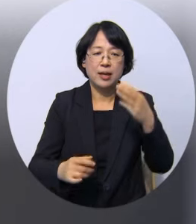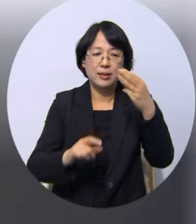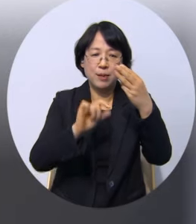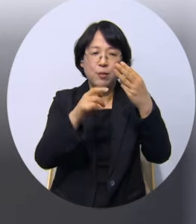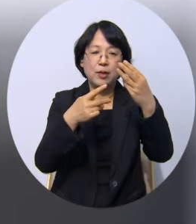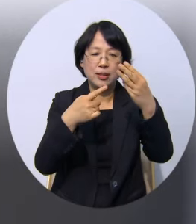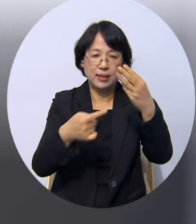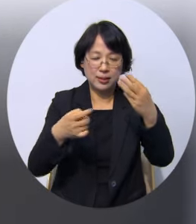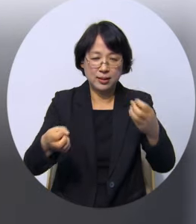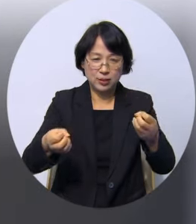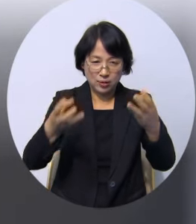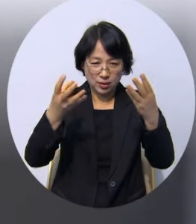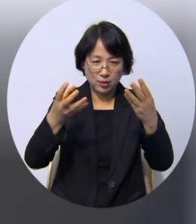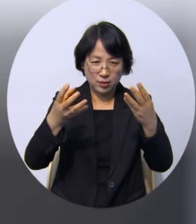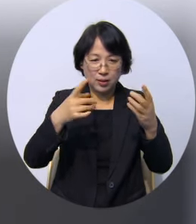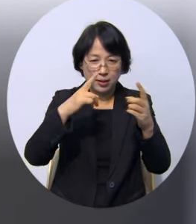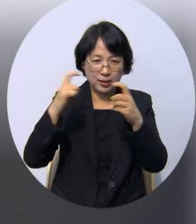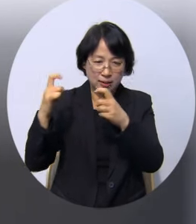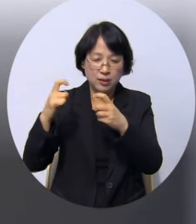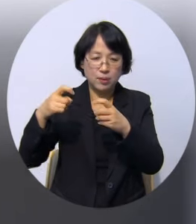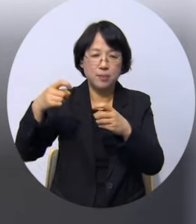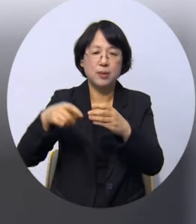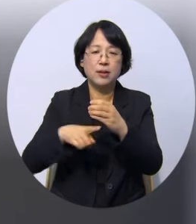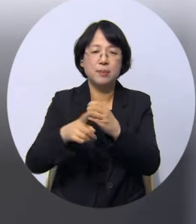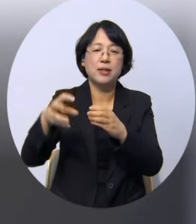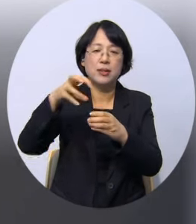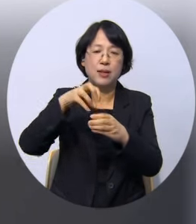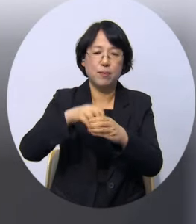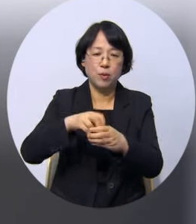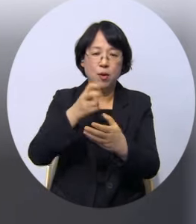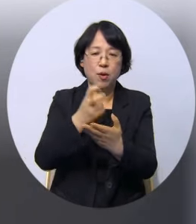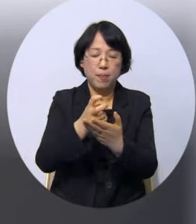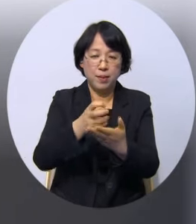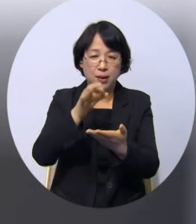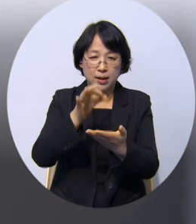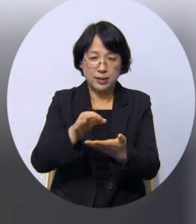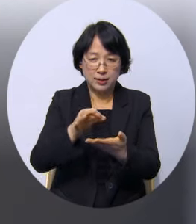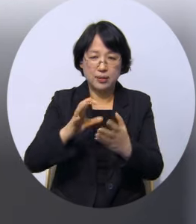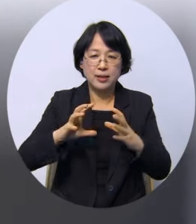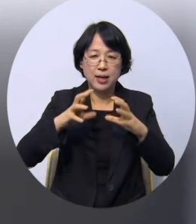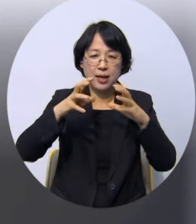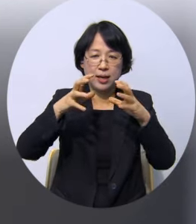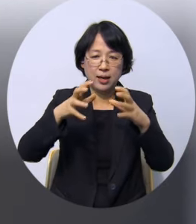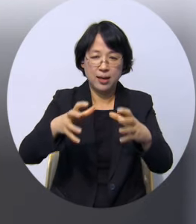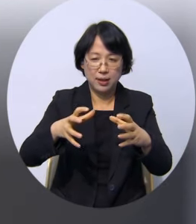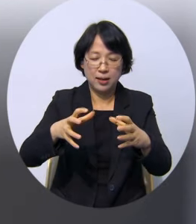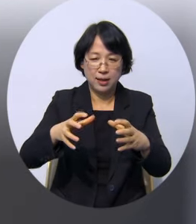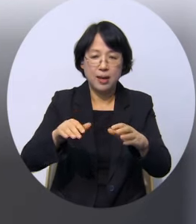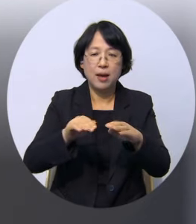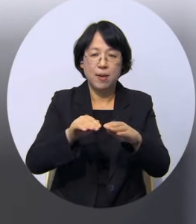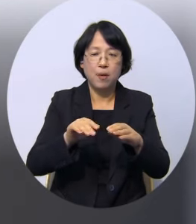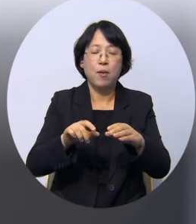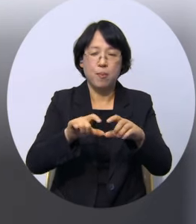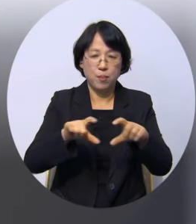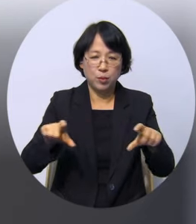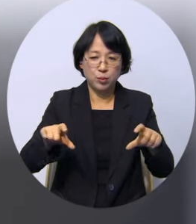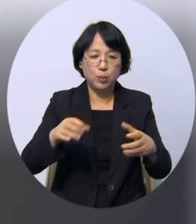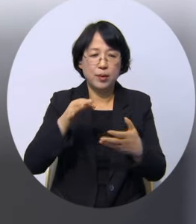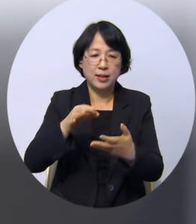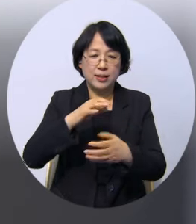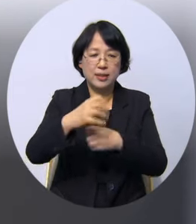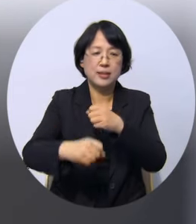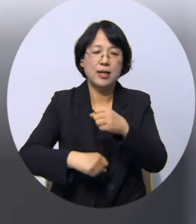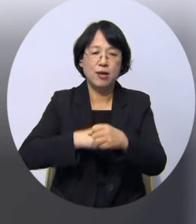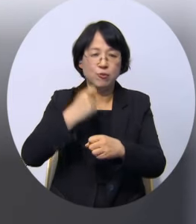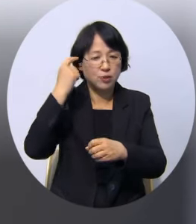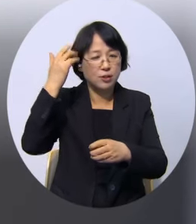계획입니다 고 헌법 가치이자인 보편 가치인 자유주의 철학을 반영한